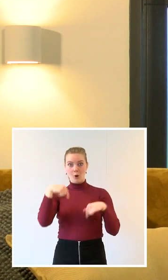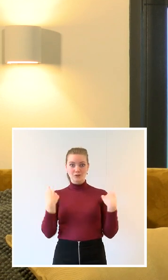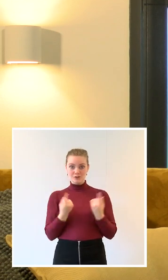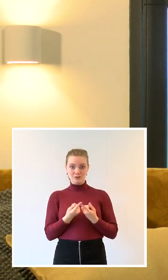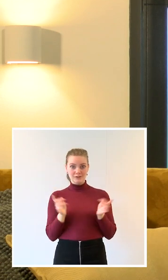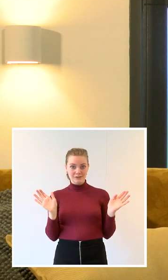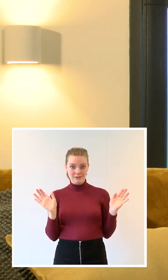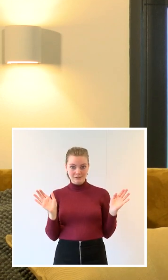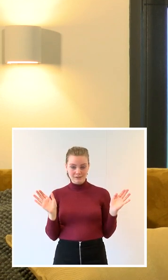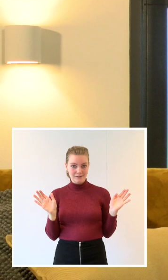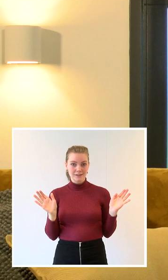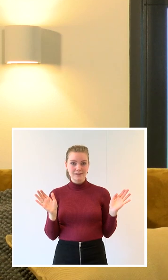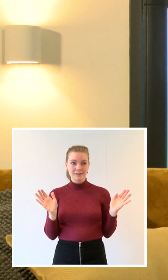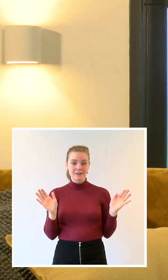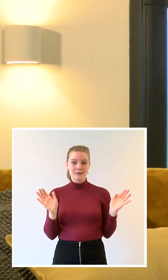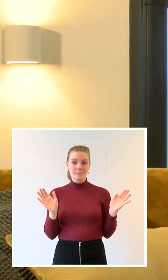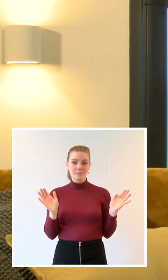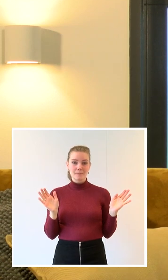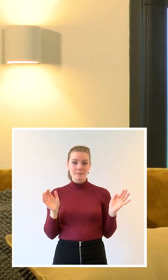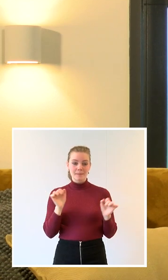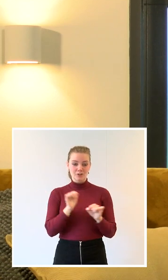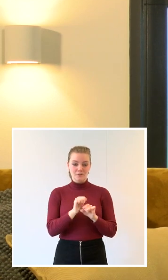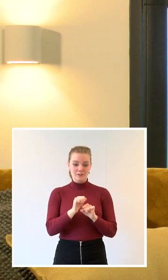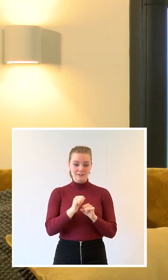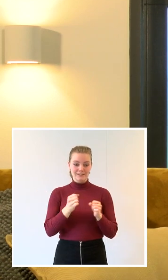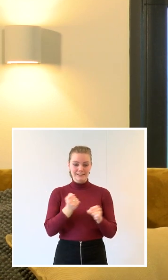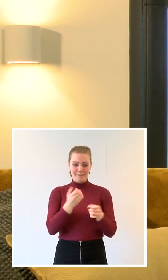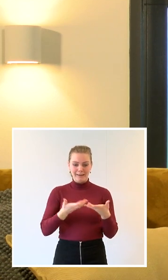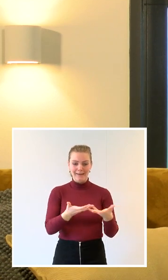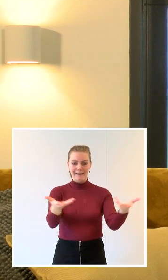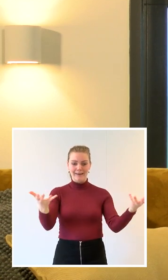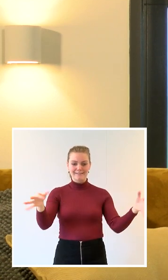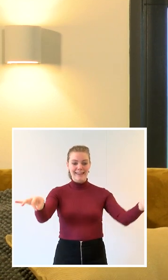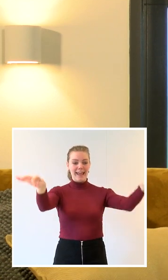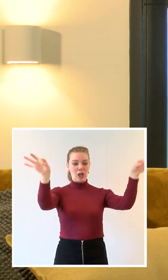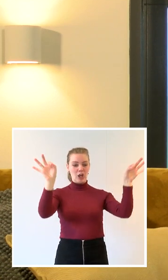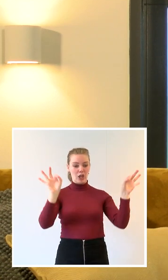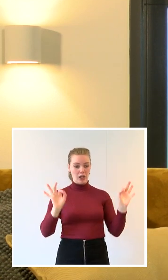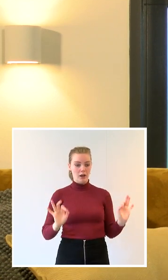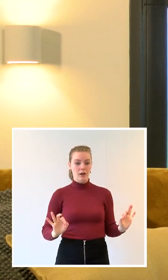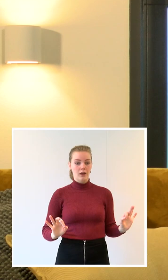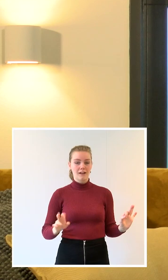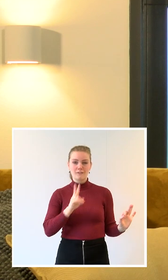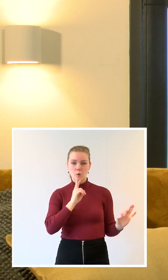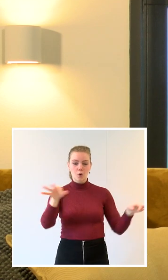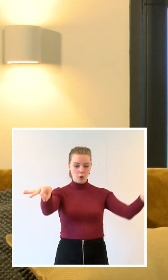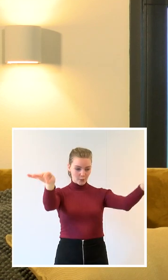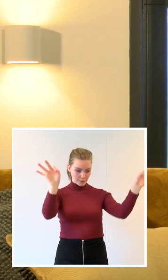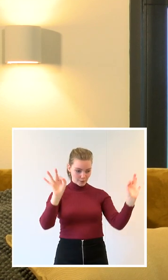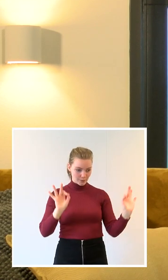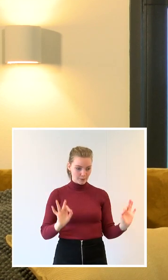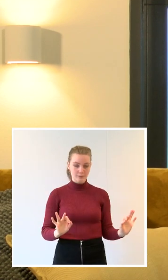als een deken over de schepping en over ons leven en over deze wereld ligt. Maar dat die vloek veranderd wordt in zegen.